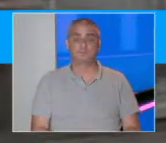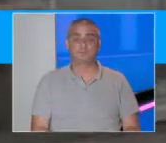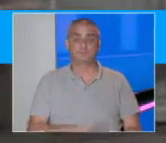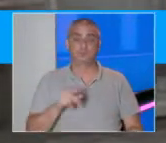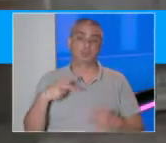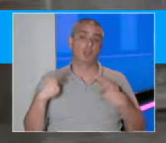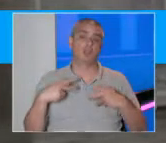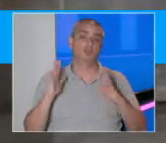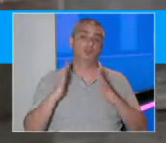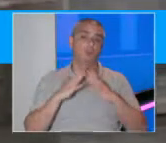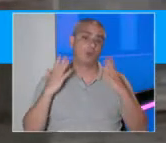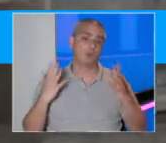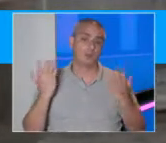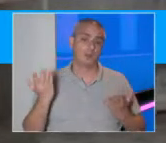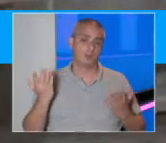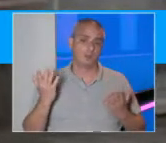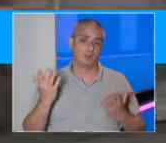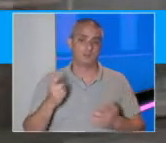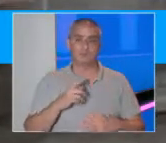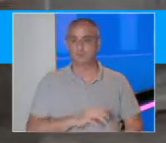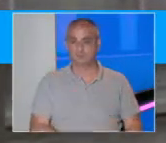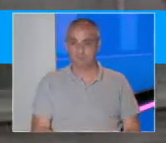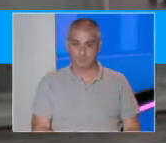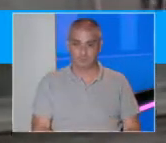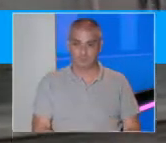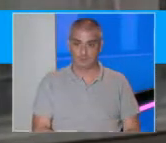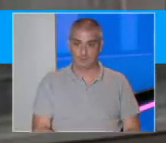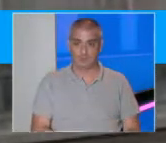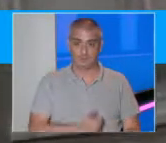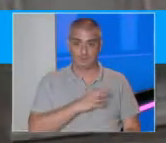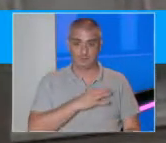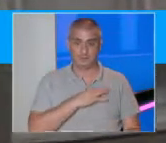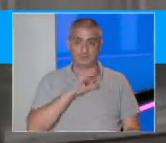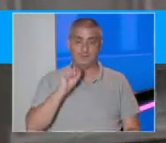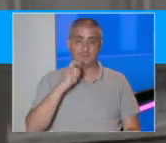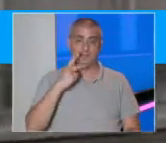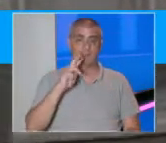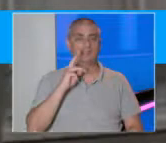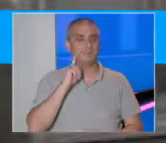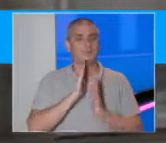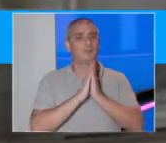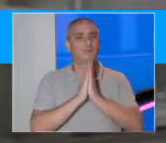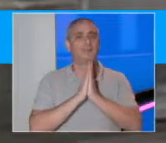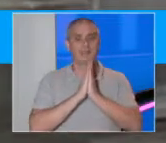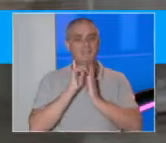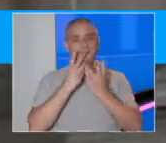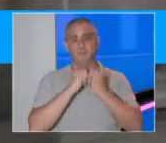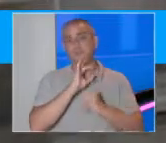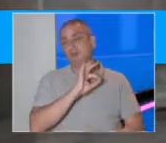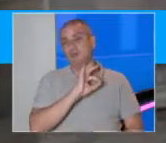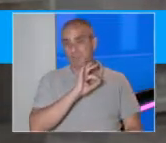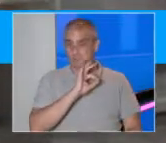יש חשש גדול מאוד. שר הבריאות, ששמו אגב ספרנצה, כלומר תקווה, זה שם המשפחה